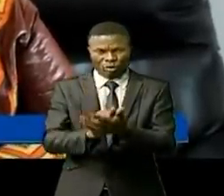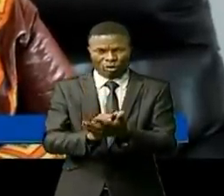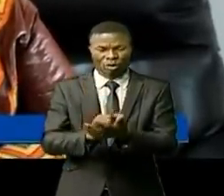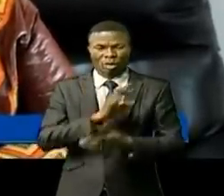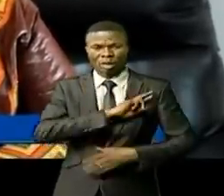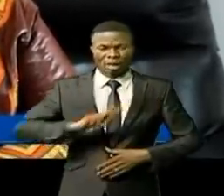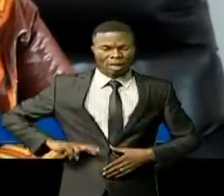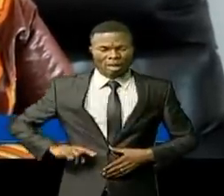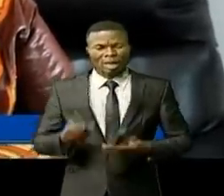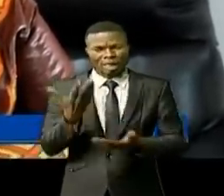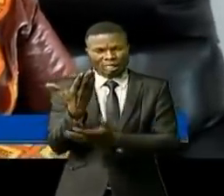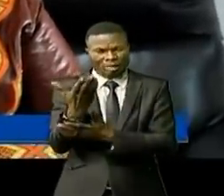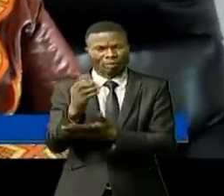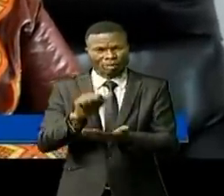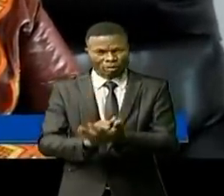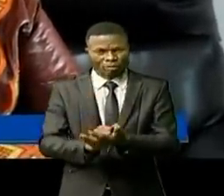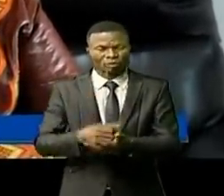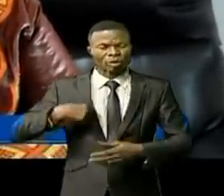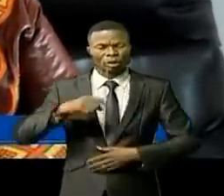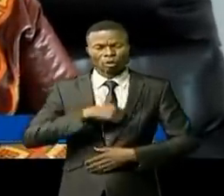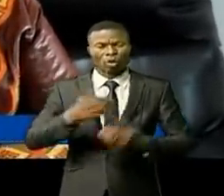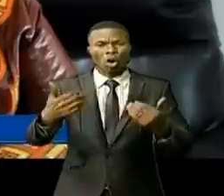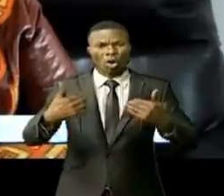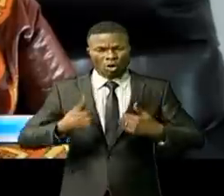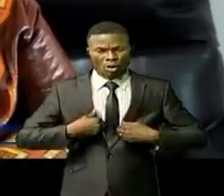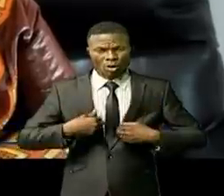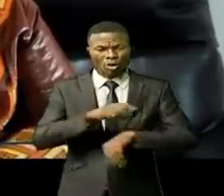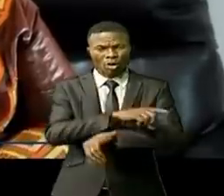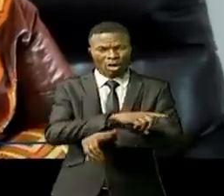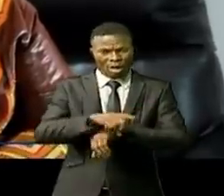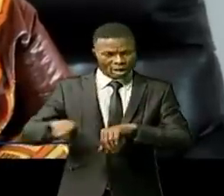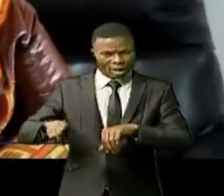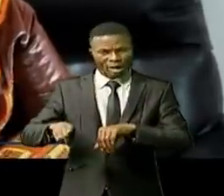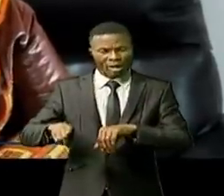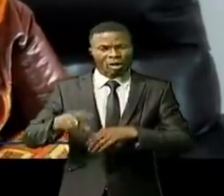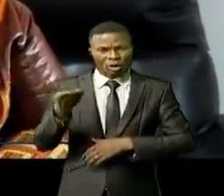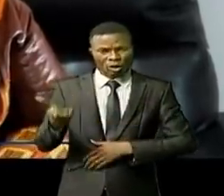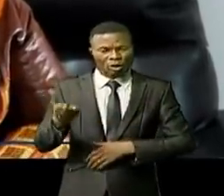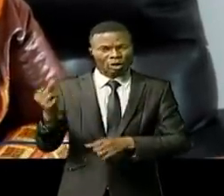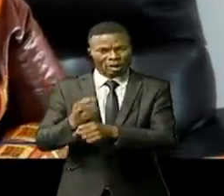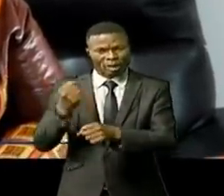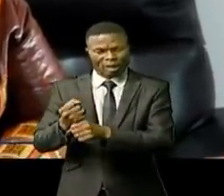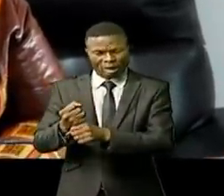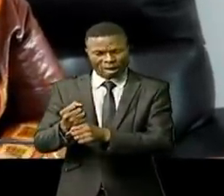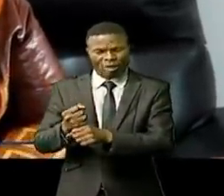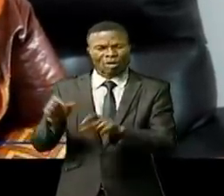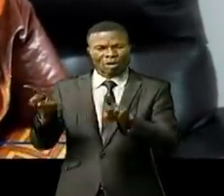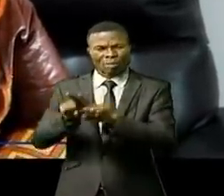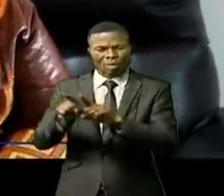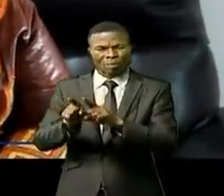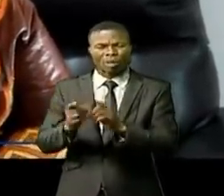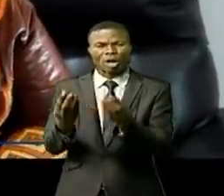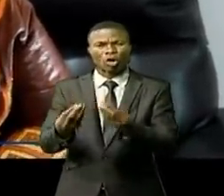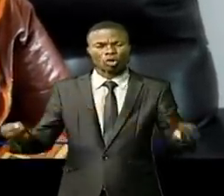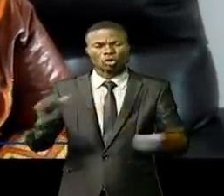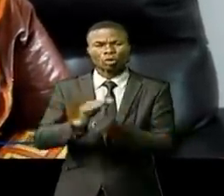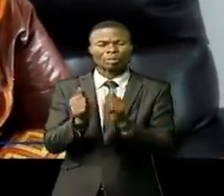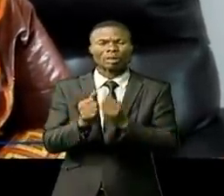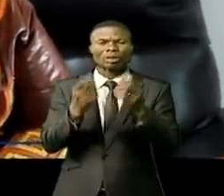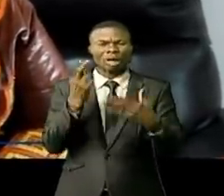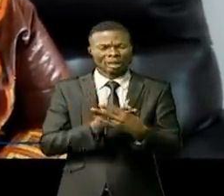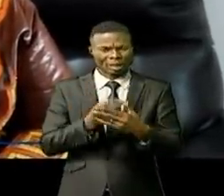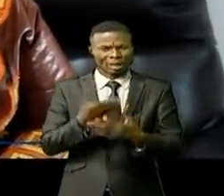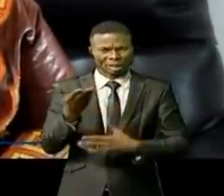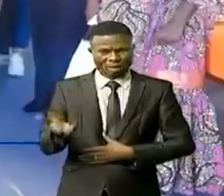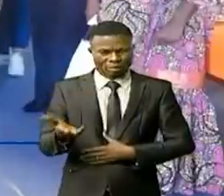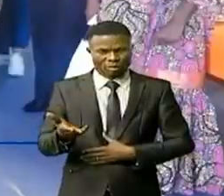nous voulons. C'est-à-dire que nous devons avoir une administration qui a des services qui répondent directement aux besoins des personnes